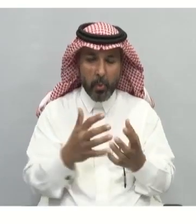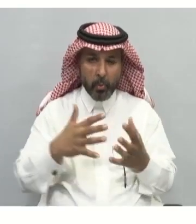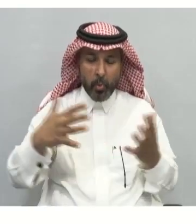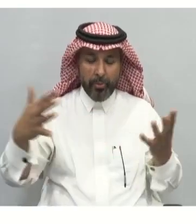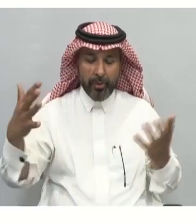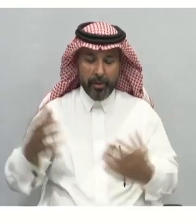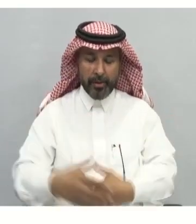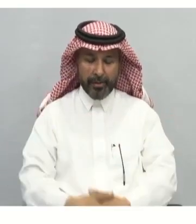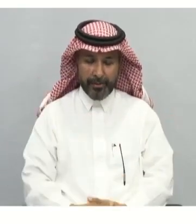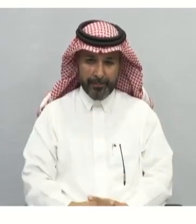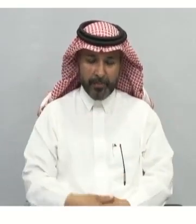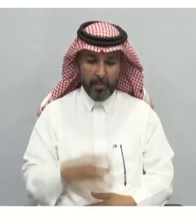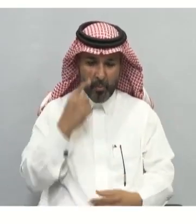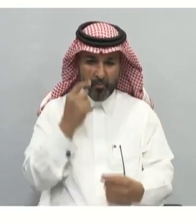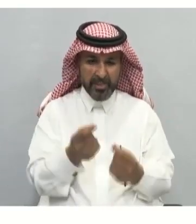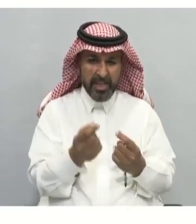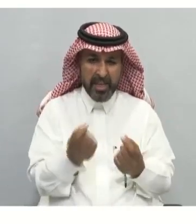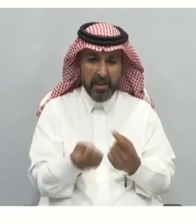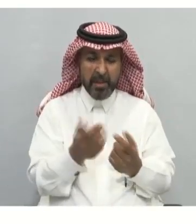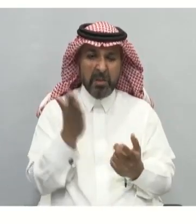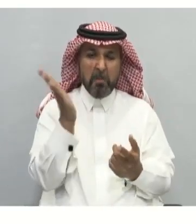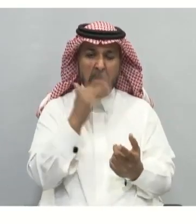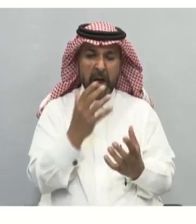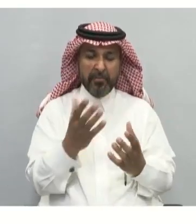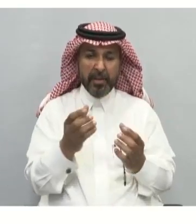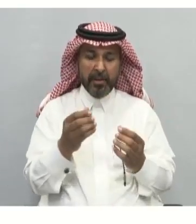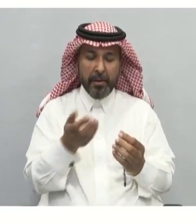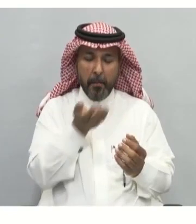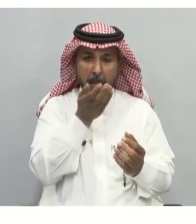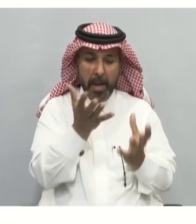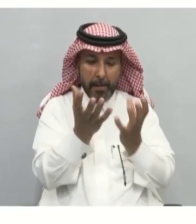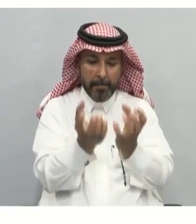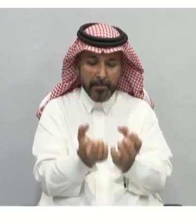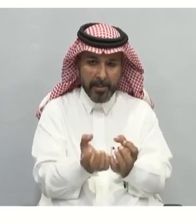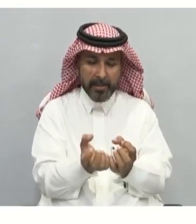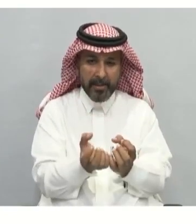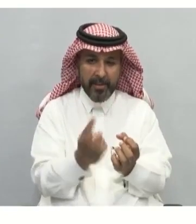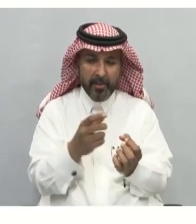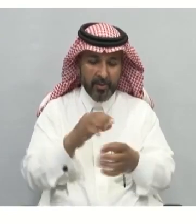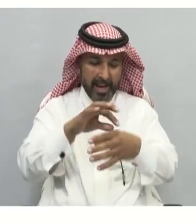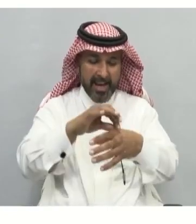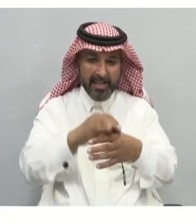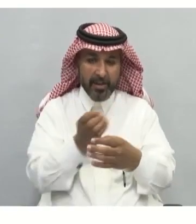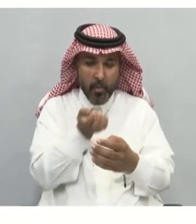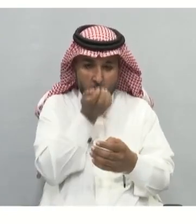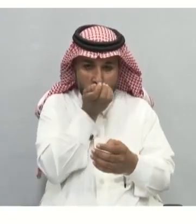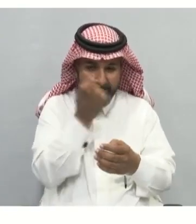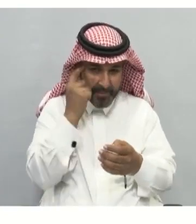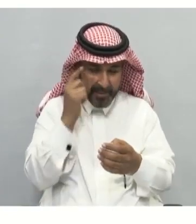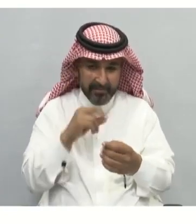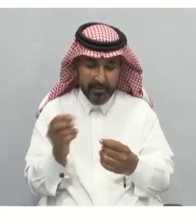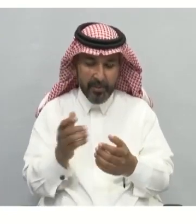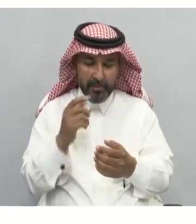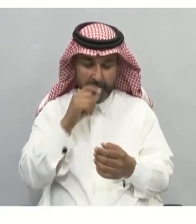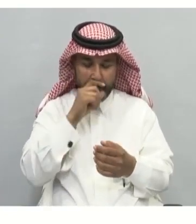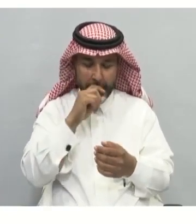وكانت منها اجادب امسكت الماء فنفع الله بها الناس فشربوا وسقوا وزرعوا واصابت منها